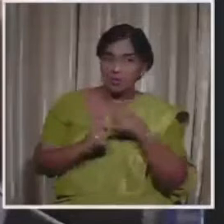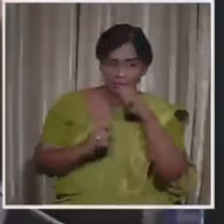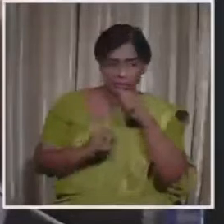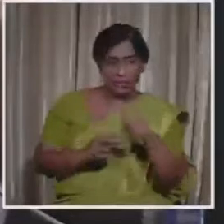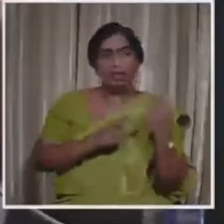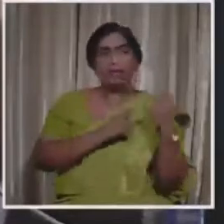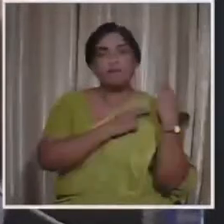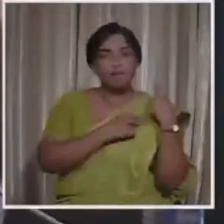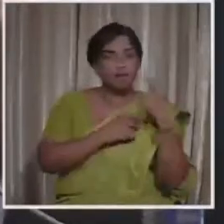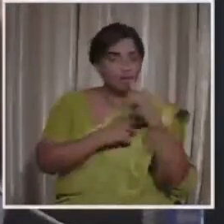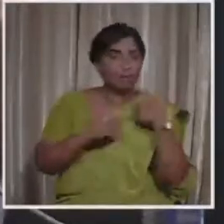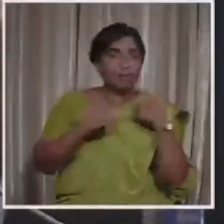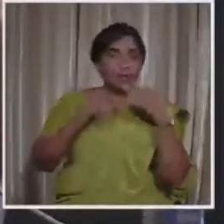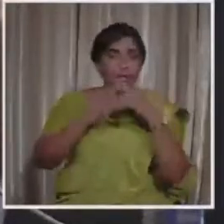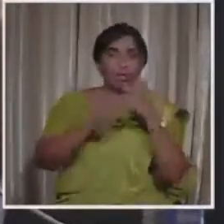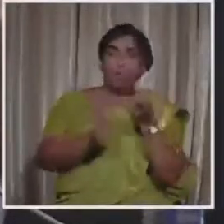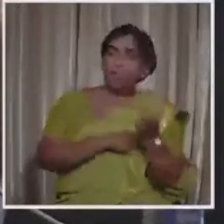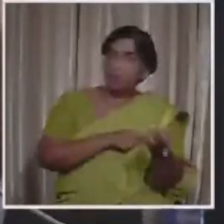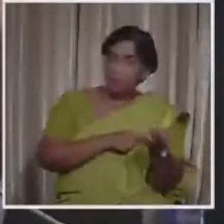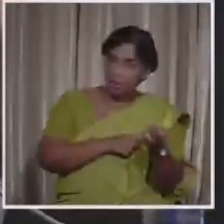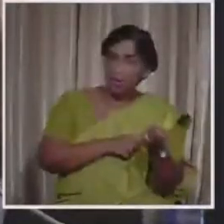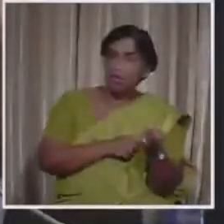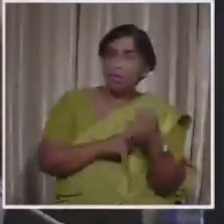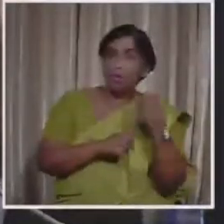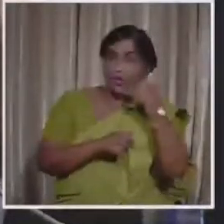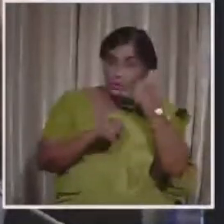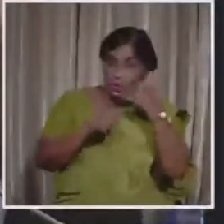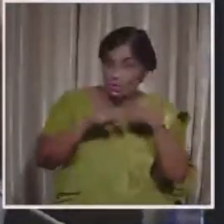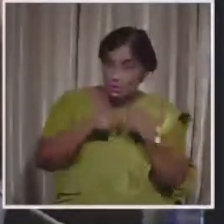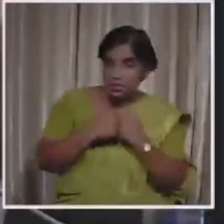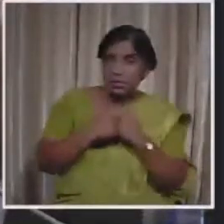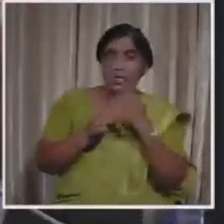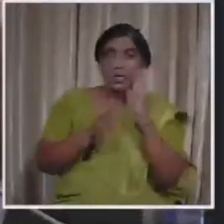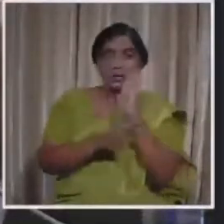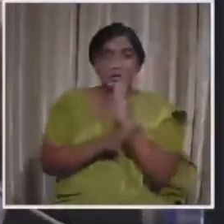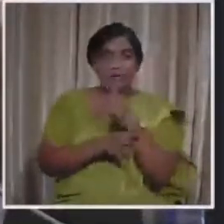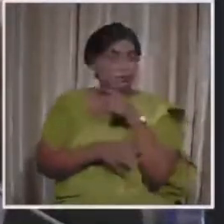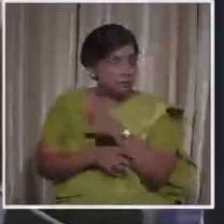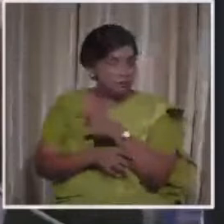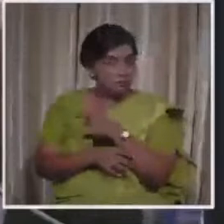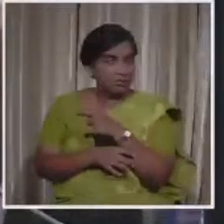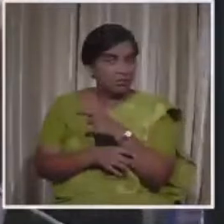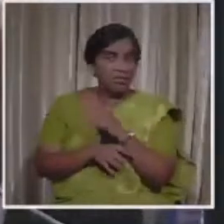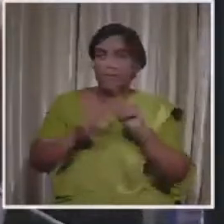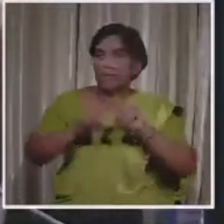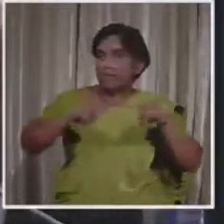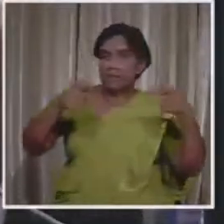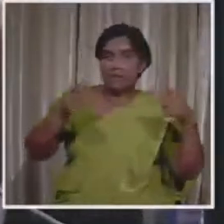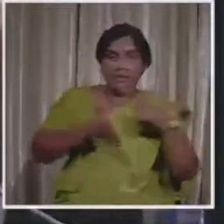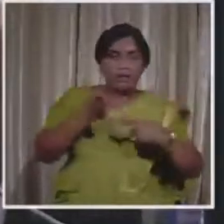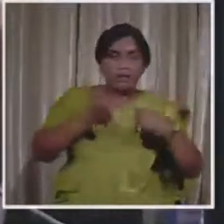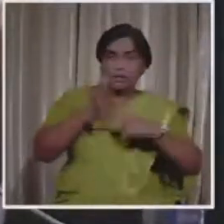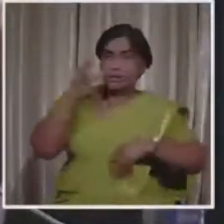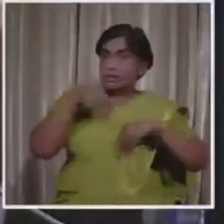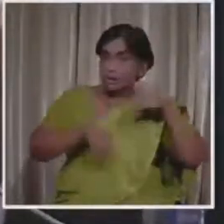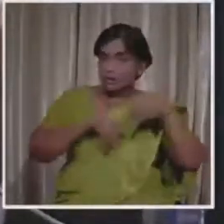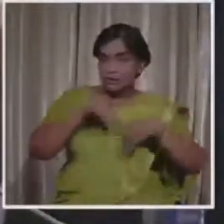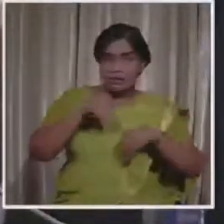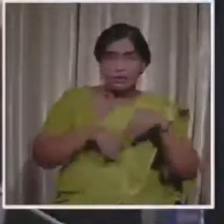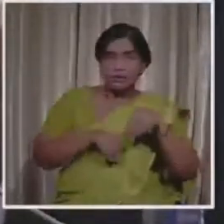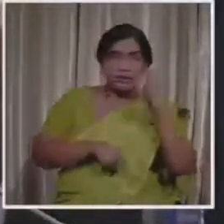වගකීමෙන් කියනවා මගේ නිවසට පහර දෙන්න සජබේවත් ශ්‍රී ලංකා නිදහස් පක්ෂයවත් වෙනත් දේශපාලන පක්ෂයක